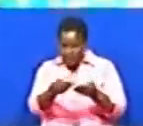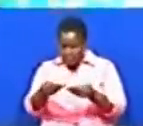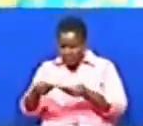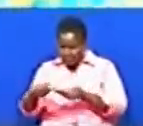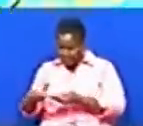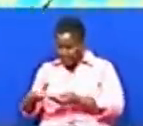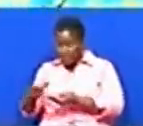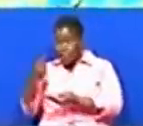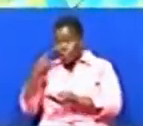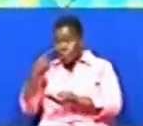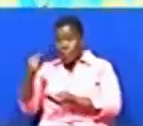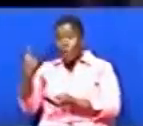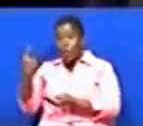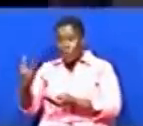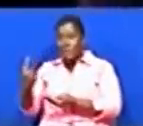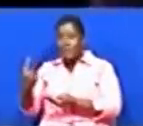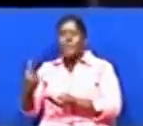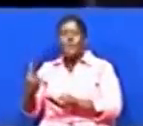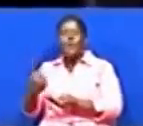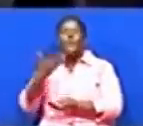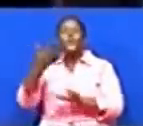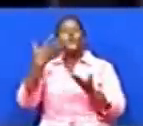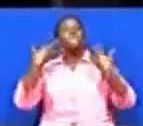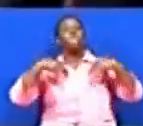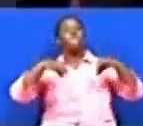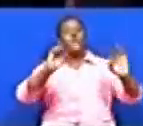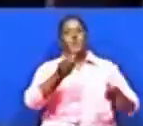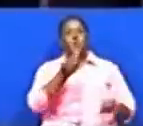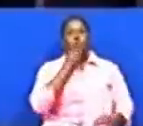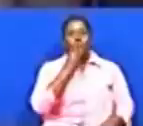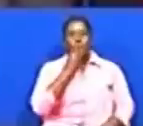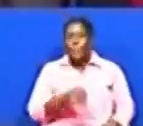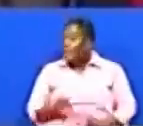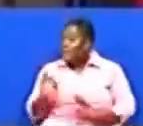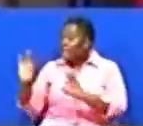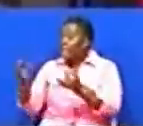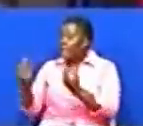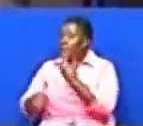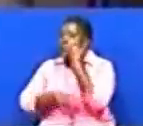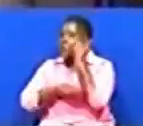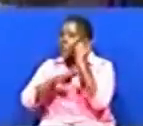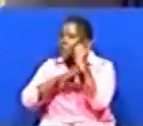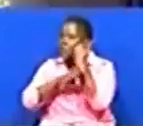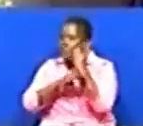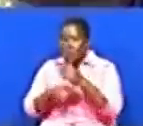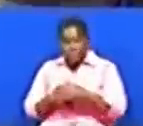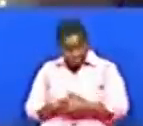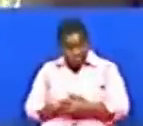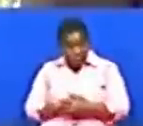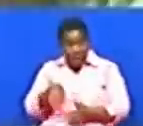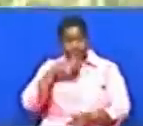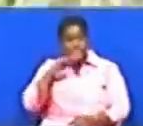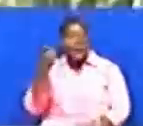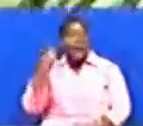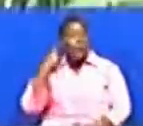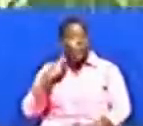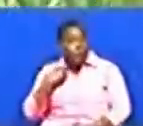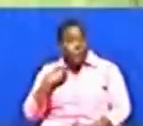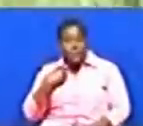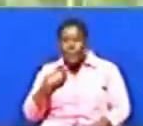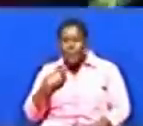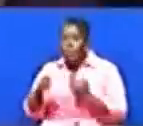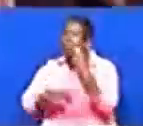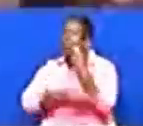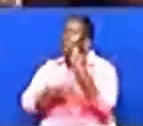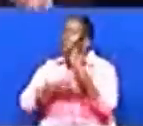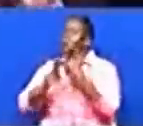ndio na nyama sasa ijumlishe na nyama ile na hii ya, tuendelee kula. Swala la rika nalo linazingatiwa sana katika ulaji